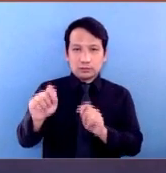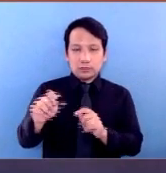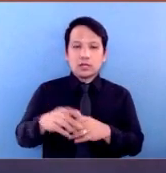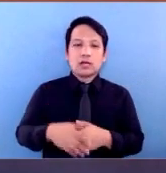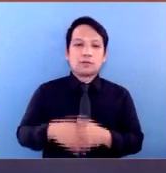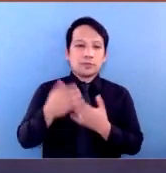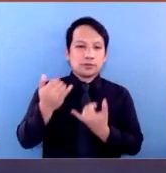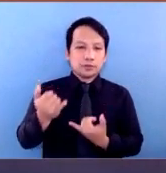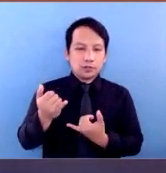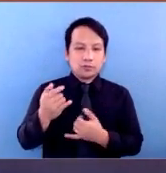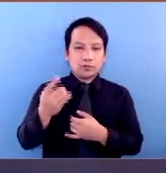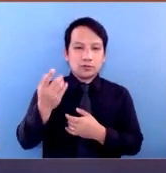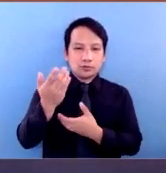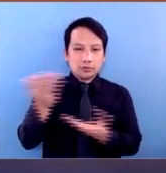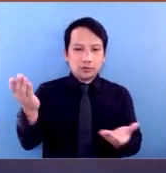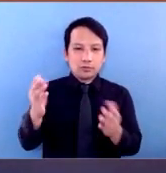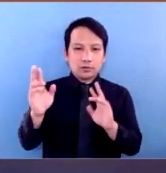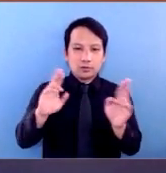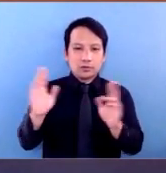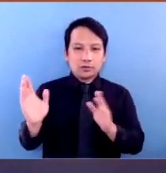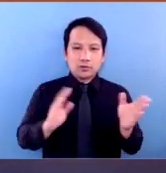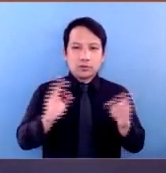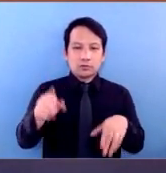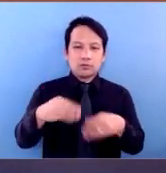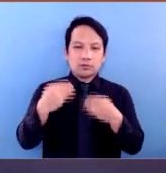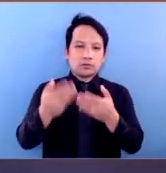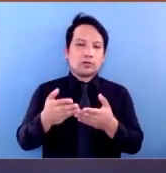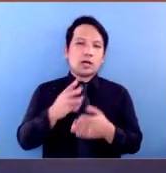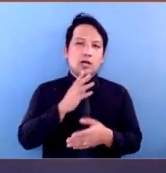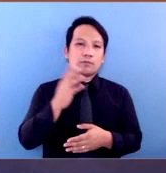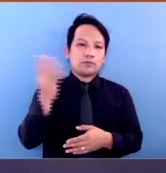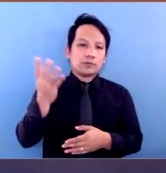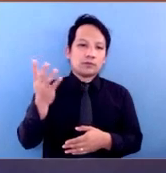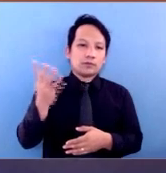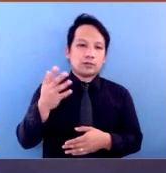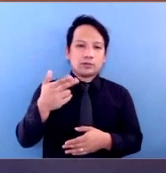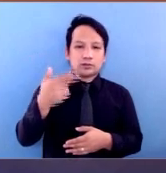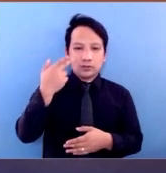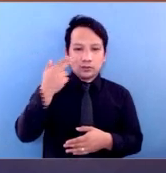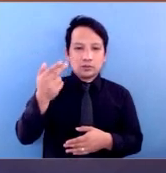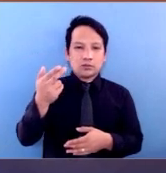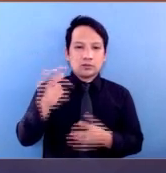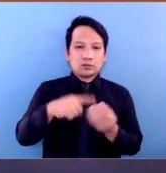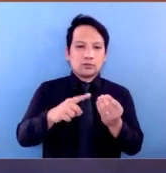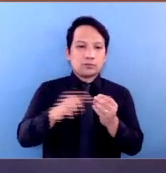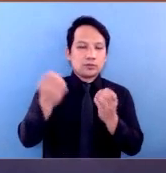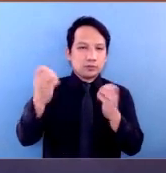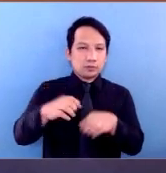araw, nakatakdang magbigay ng speech si Harnaz sa isang event sa